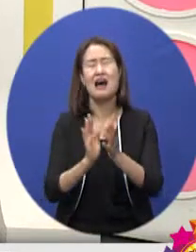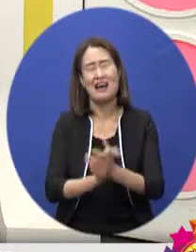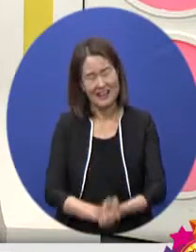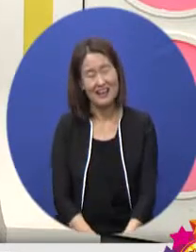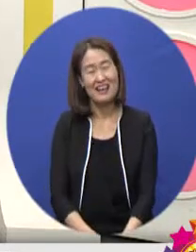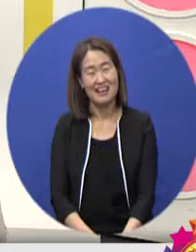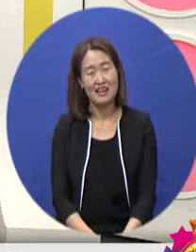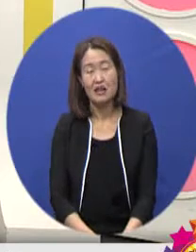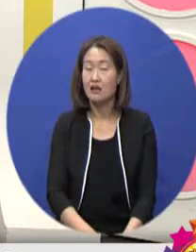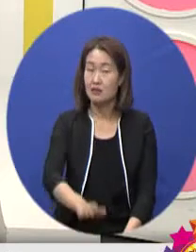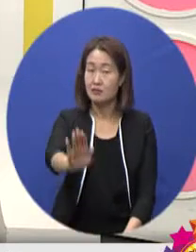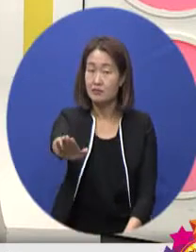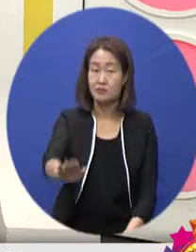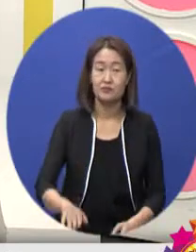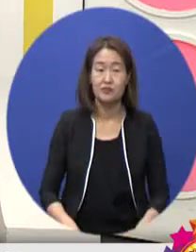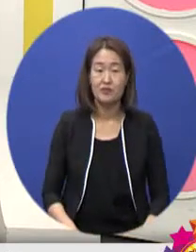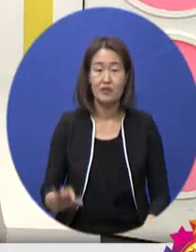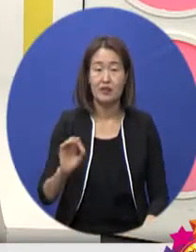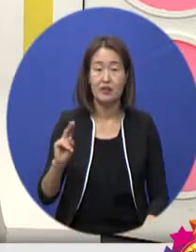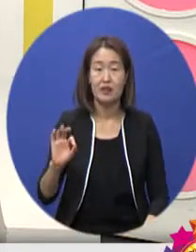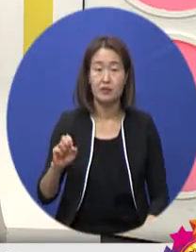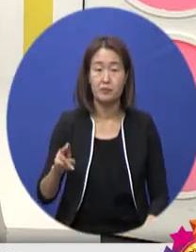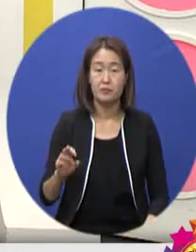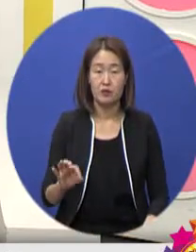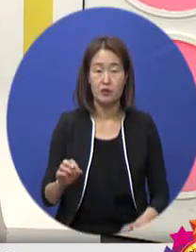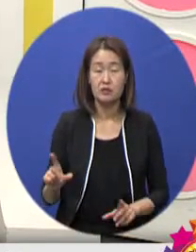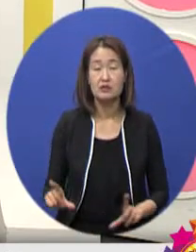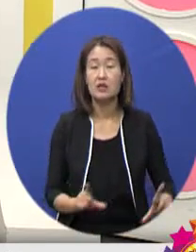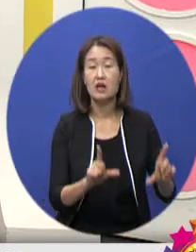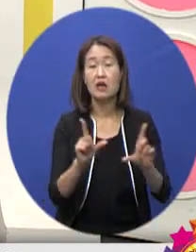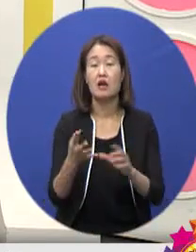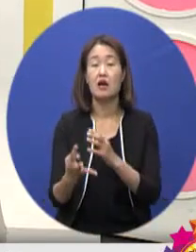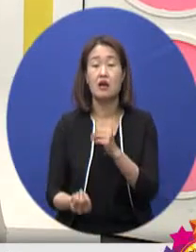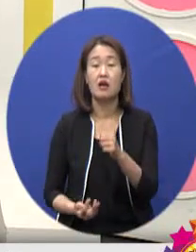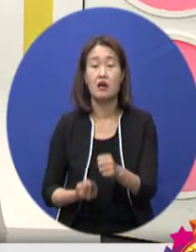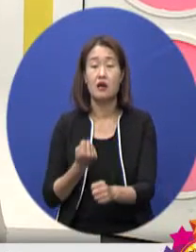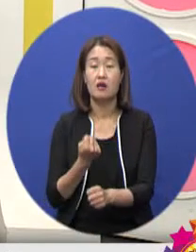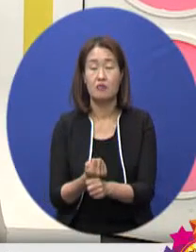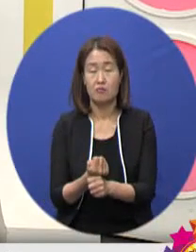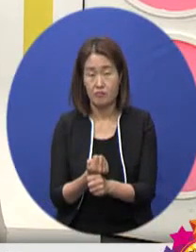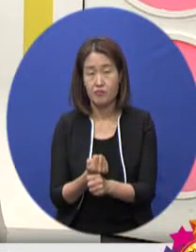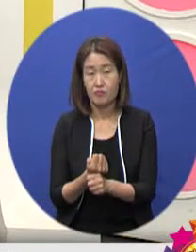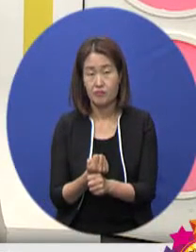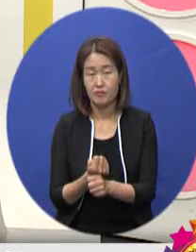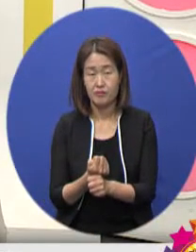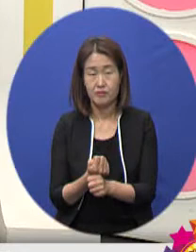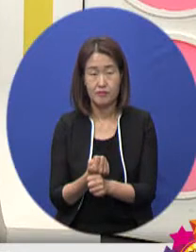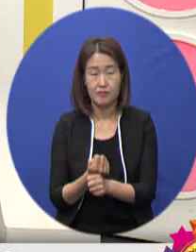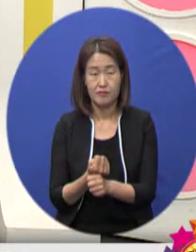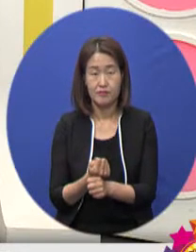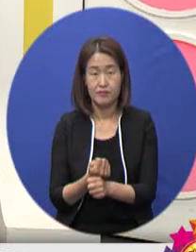그러셨구나. 네. 우리 어머니. 네. 양평에 사신 지 몇 년이나 되셨어요? 아우,